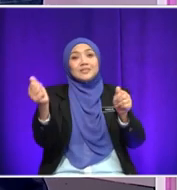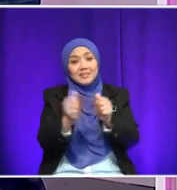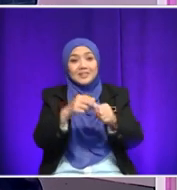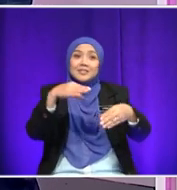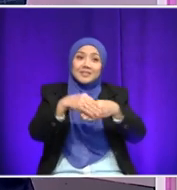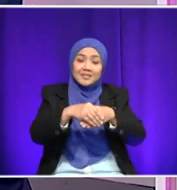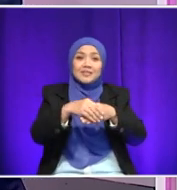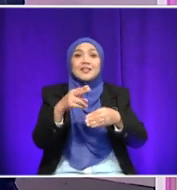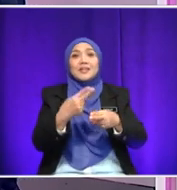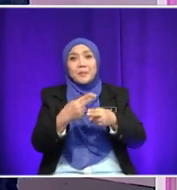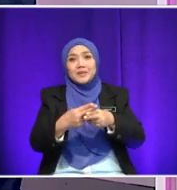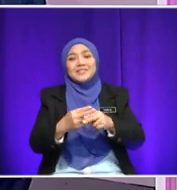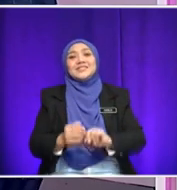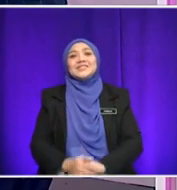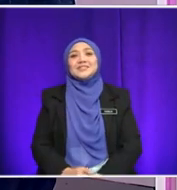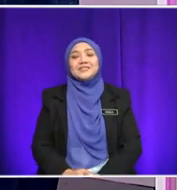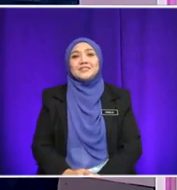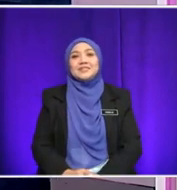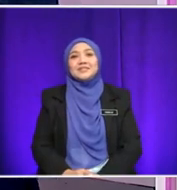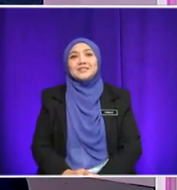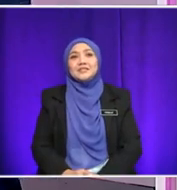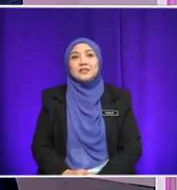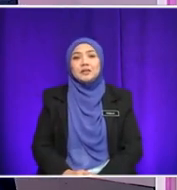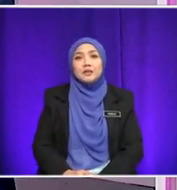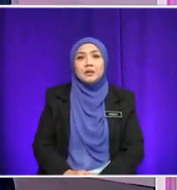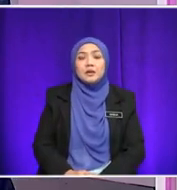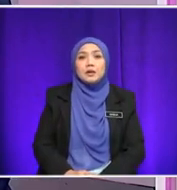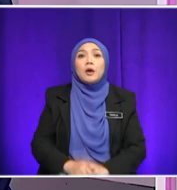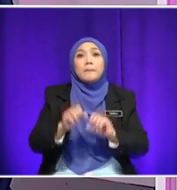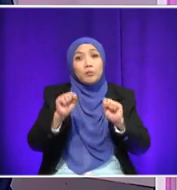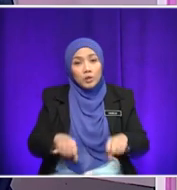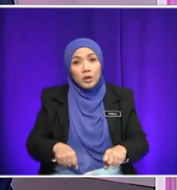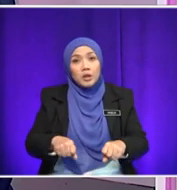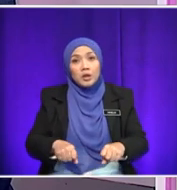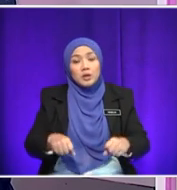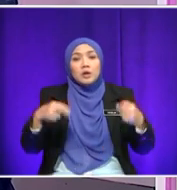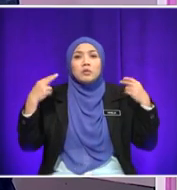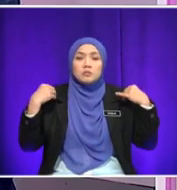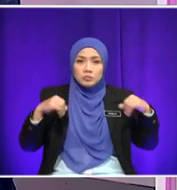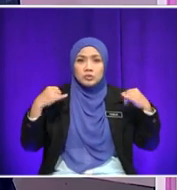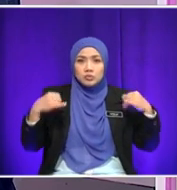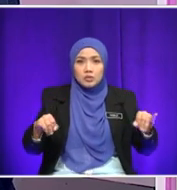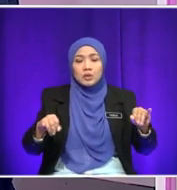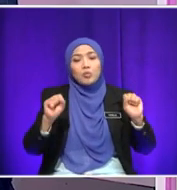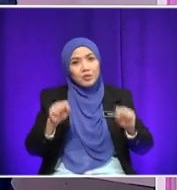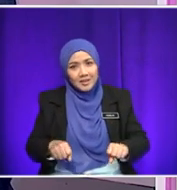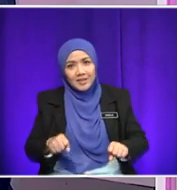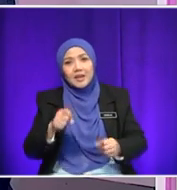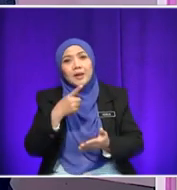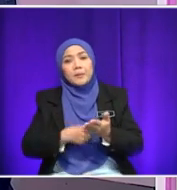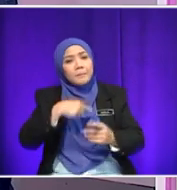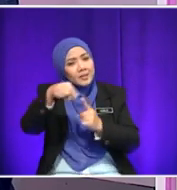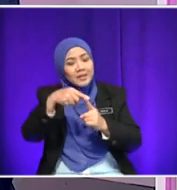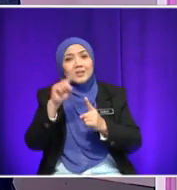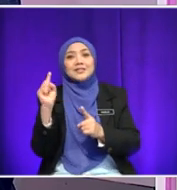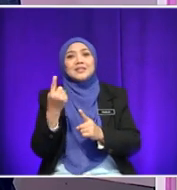dengan hasil yang ada ini kemahiran mereka makin bertambah dengan hasil yang adanya mereka boleh membuat penegakan secara kecil-kecilan karena orang cakap